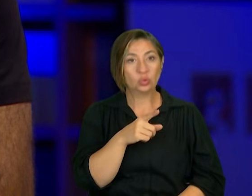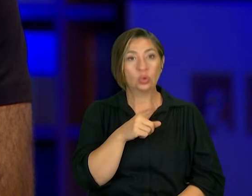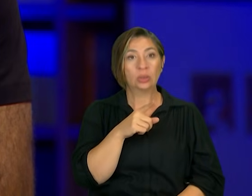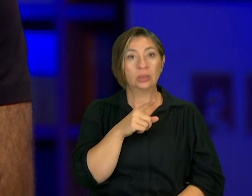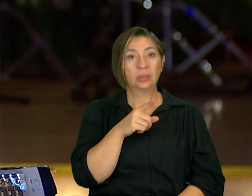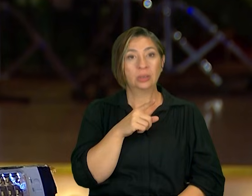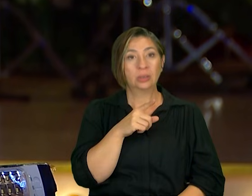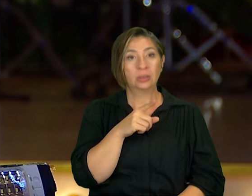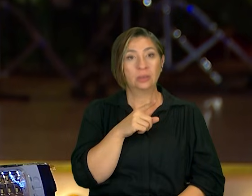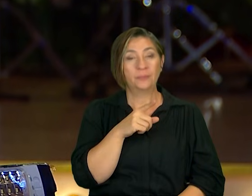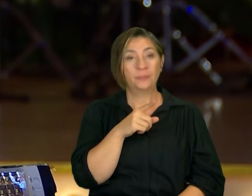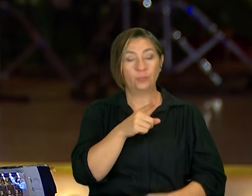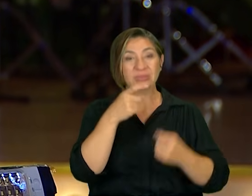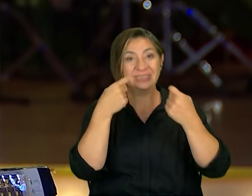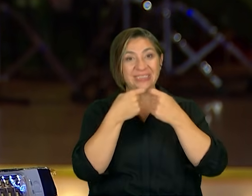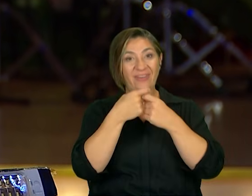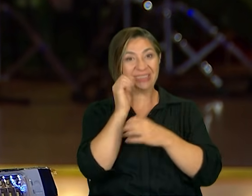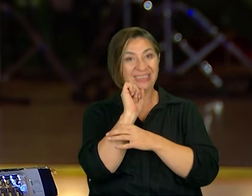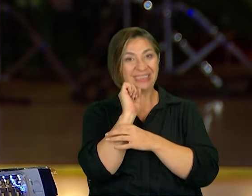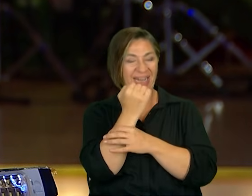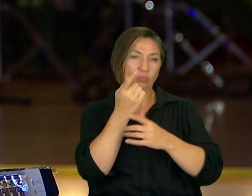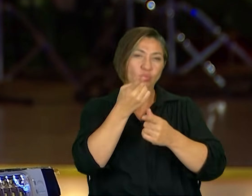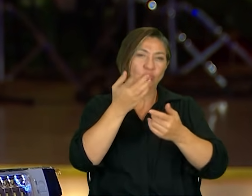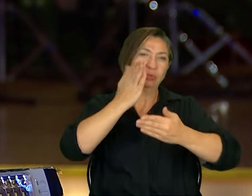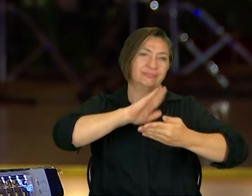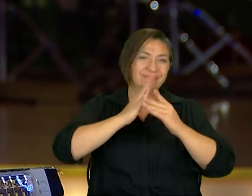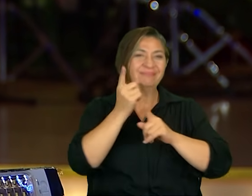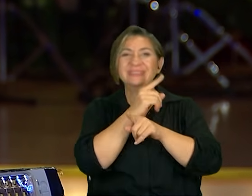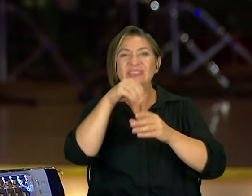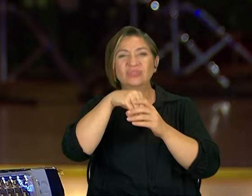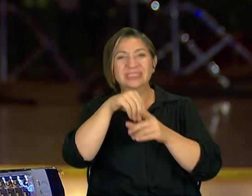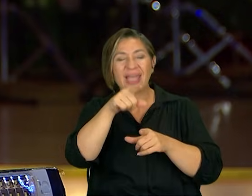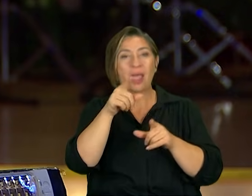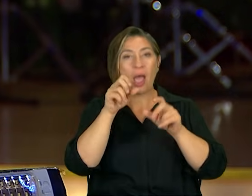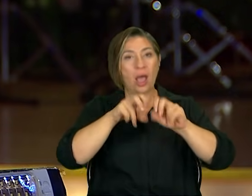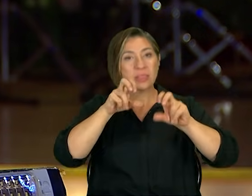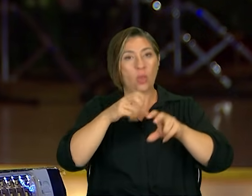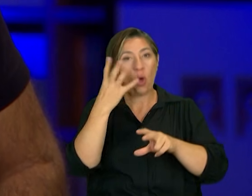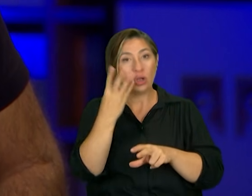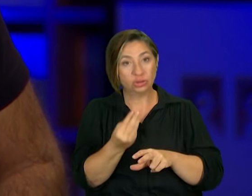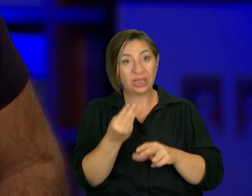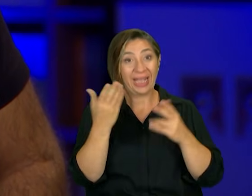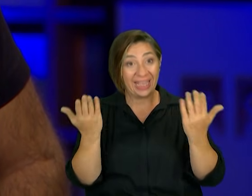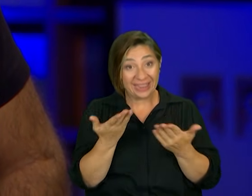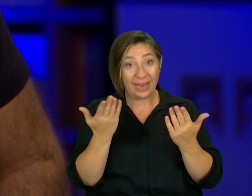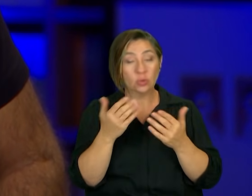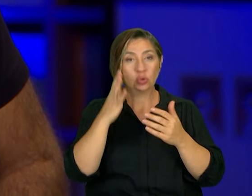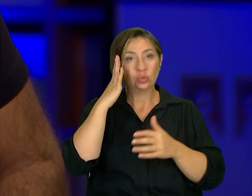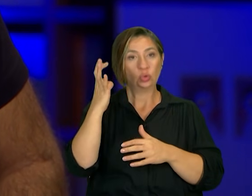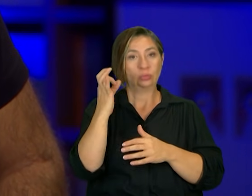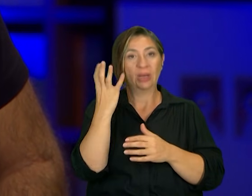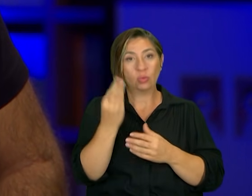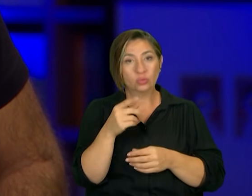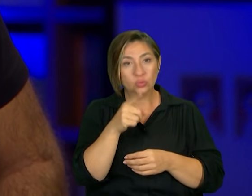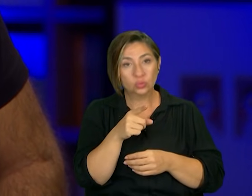bu savaş sanatında, bu yaklaşım içerisinde antrenör olacak kadar